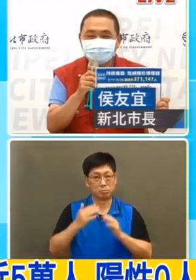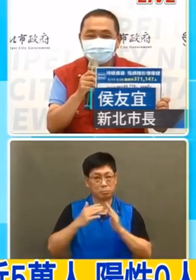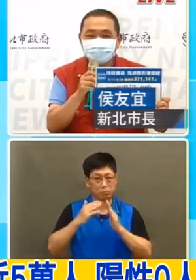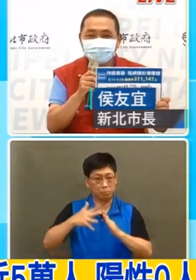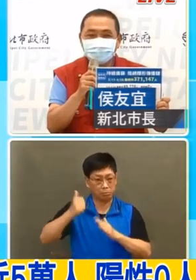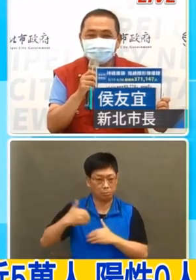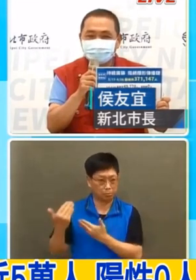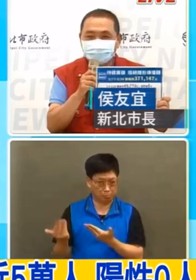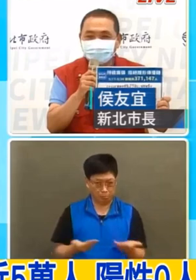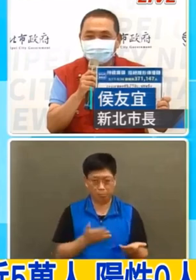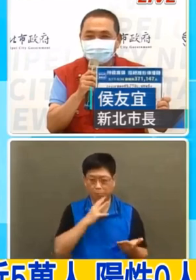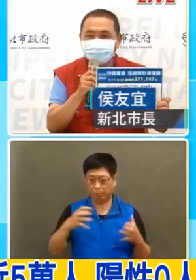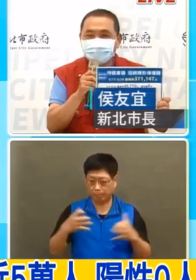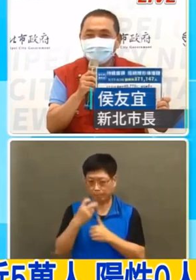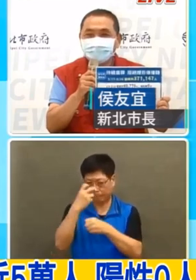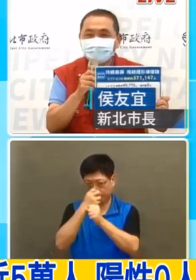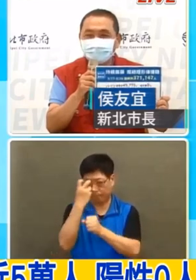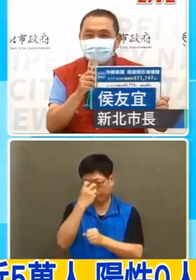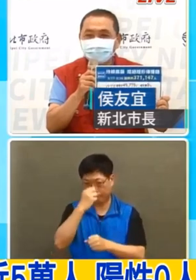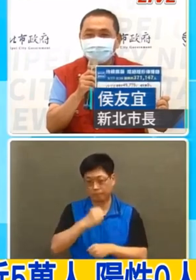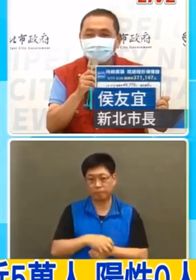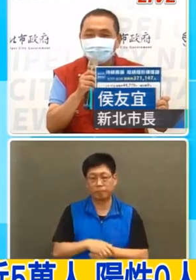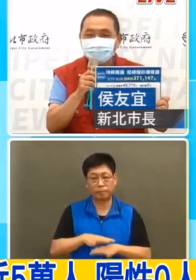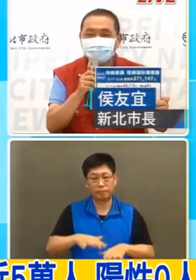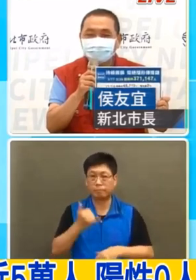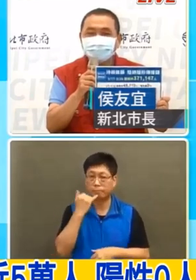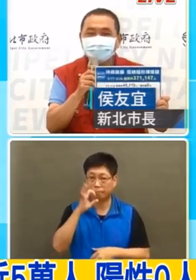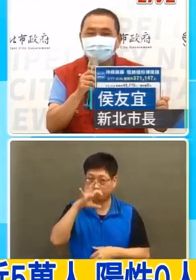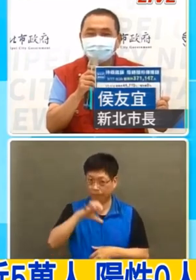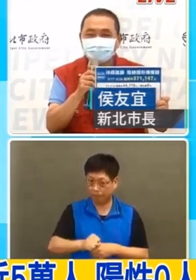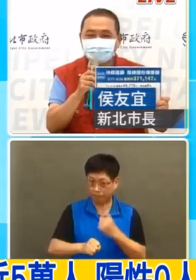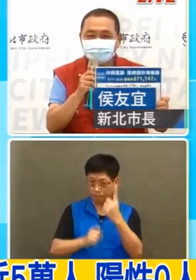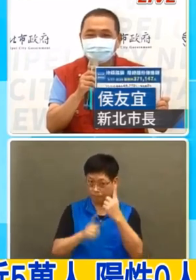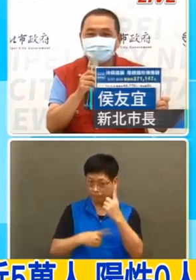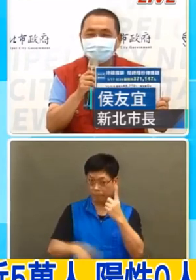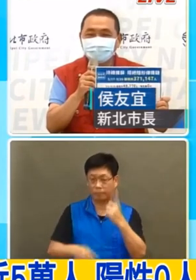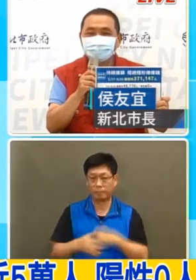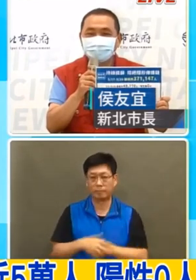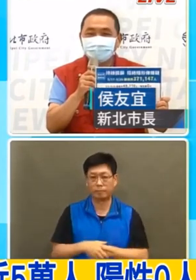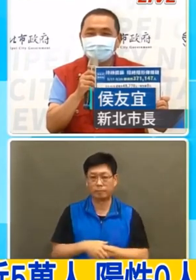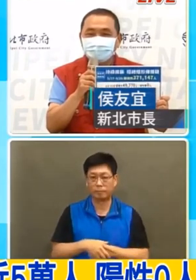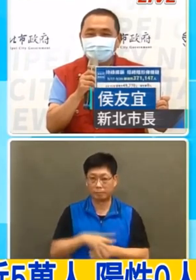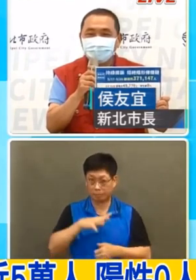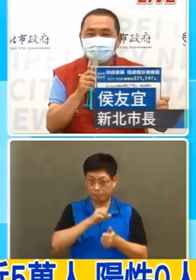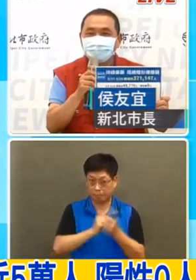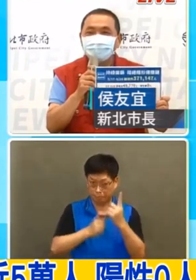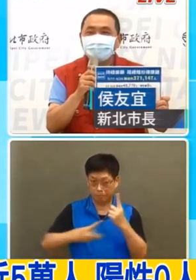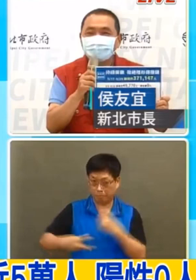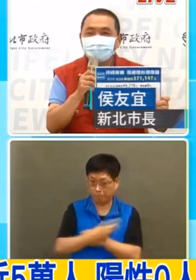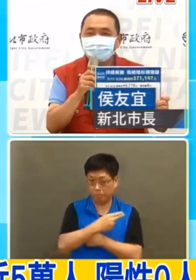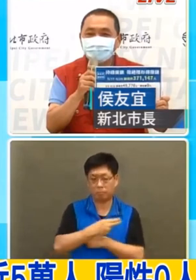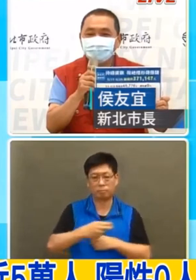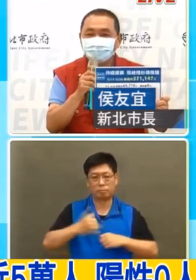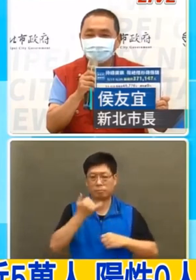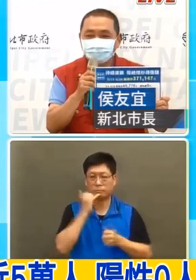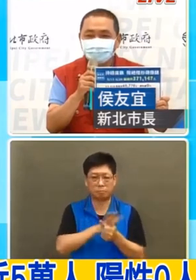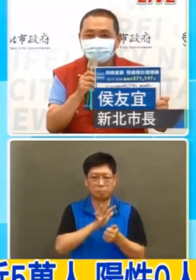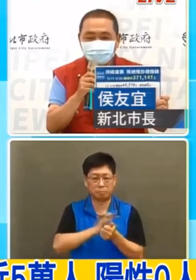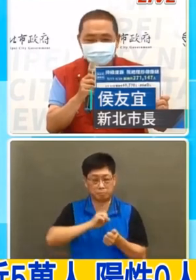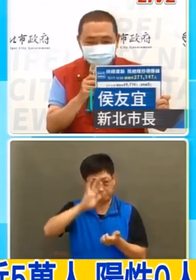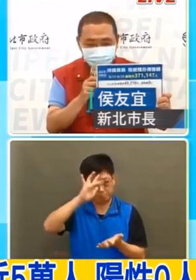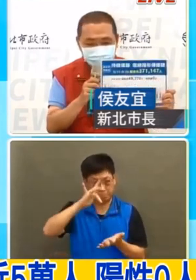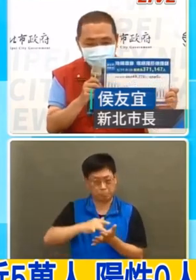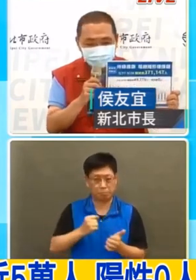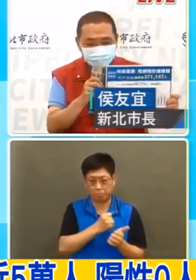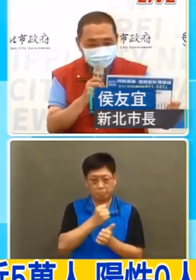迎大家一起来筛检，我们能够找到一个只断一个，就能够让病毒有效的